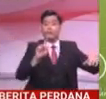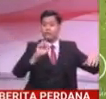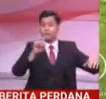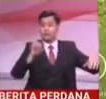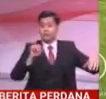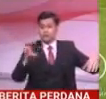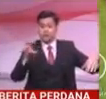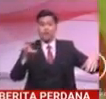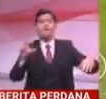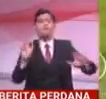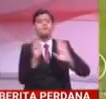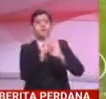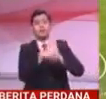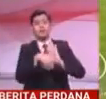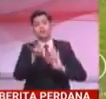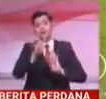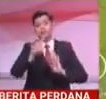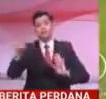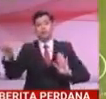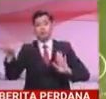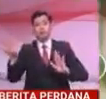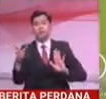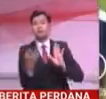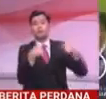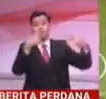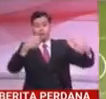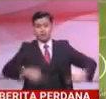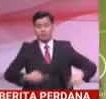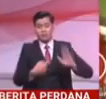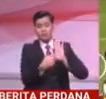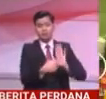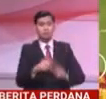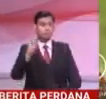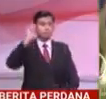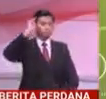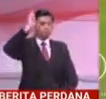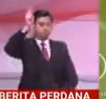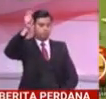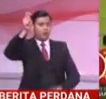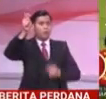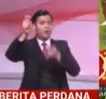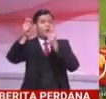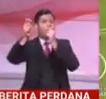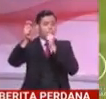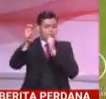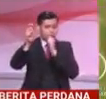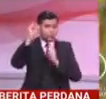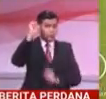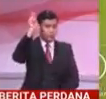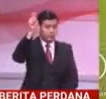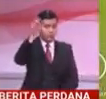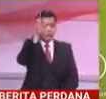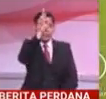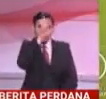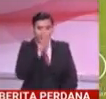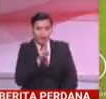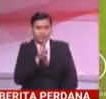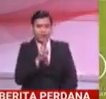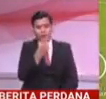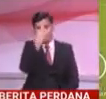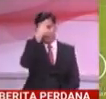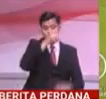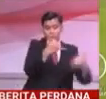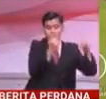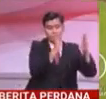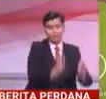minit ke-43. Perlawanan tersebut turut menyaksikan satu kad merah dilayangkan ke atas pemain UiTM FC Muhammad Farid Nizal pada